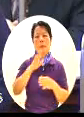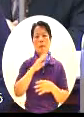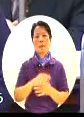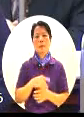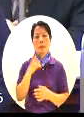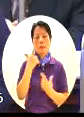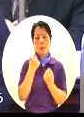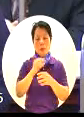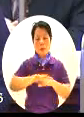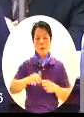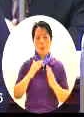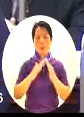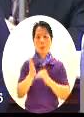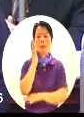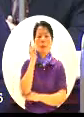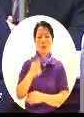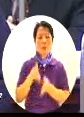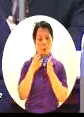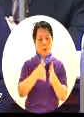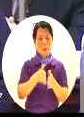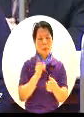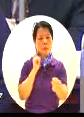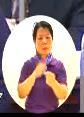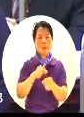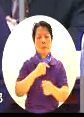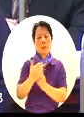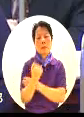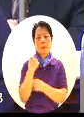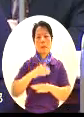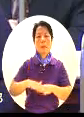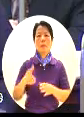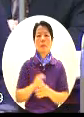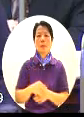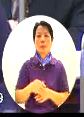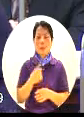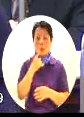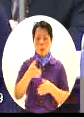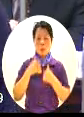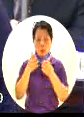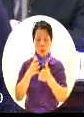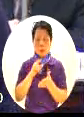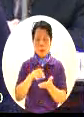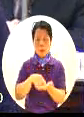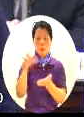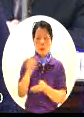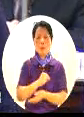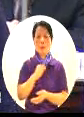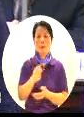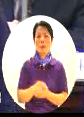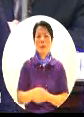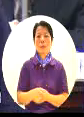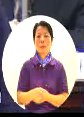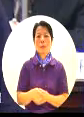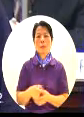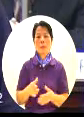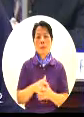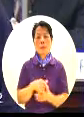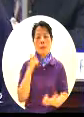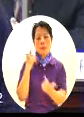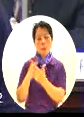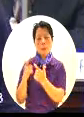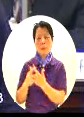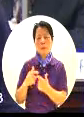朝着这个方向在努力，就是说我们怎么样子争取。一些合宜